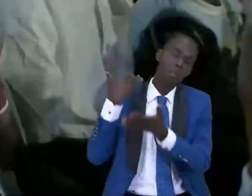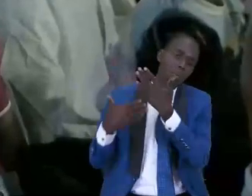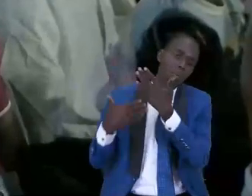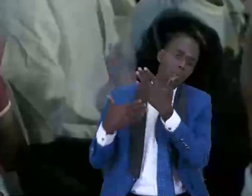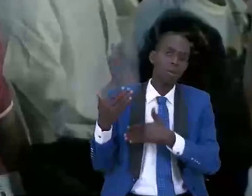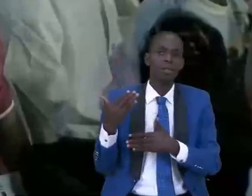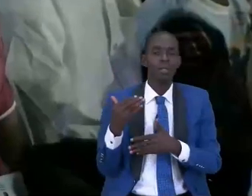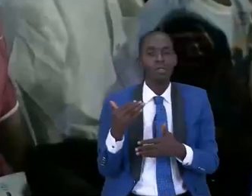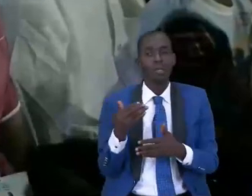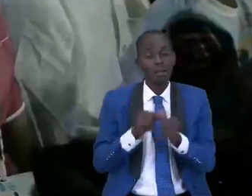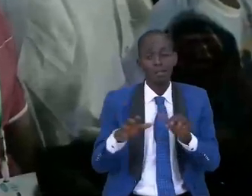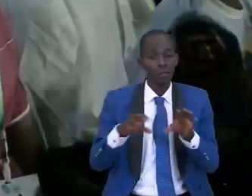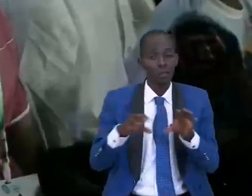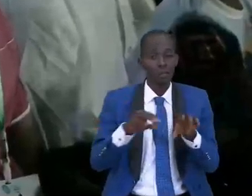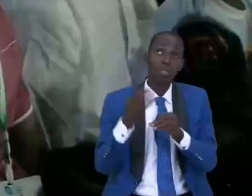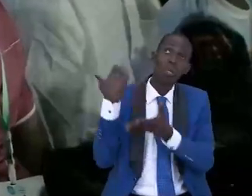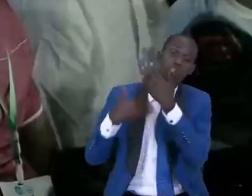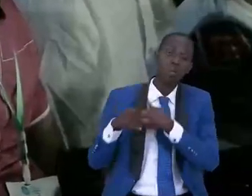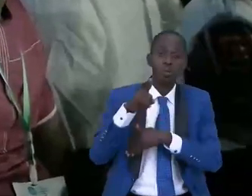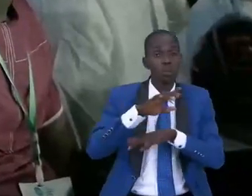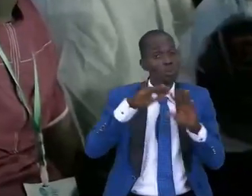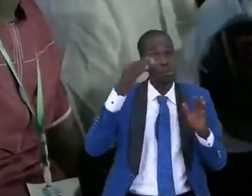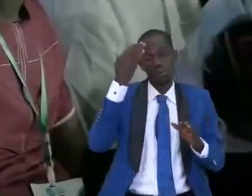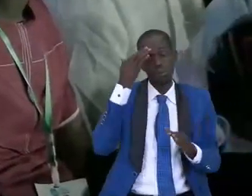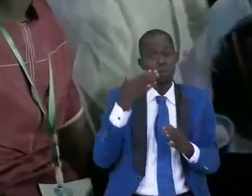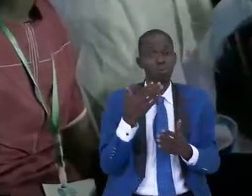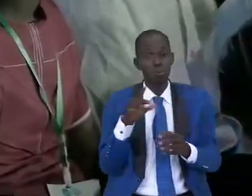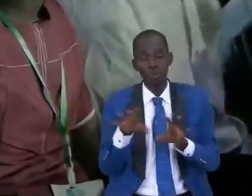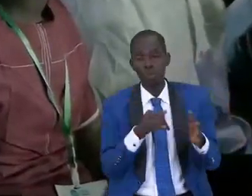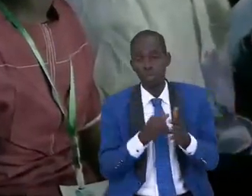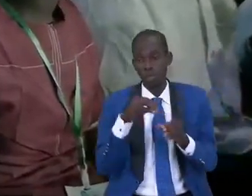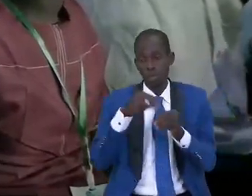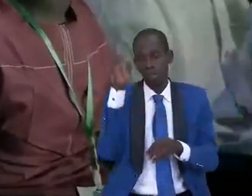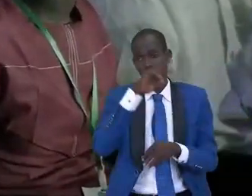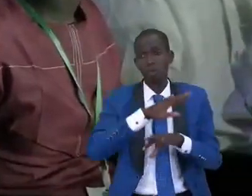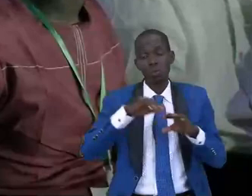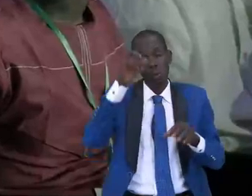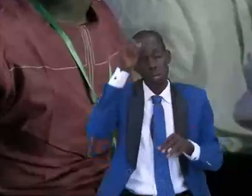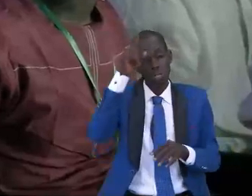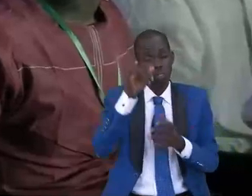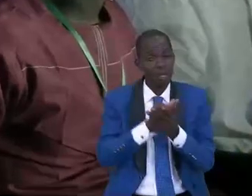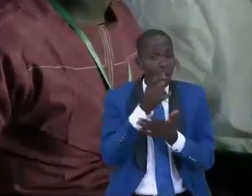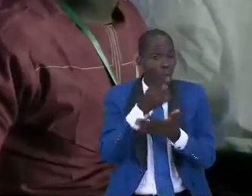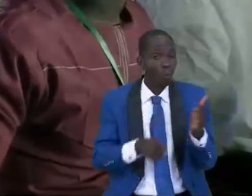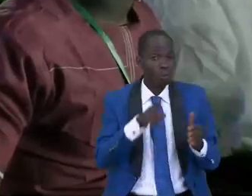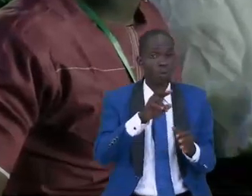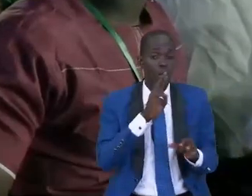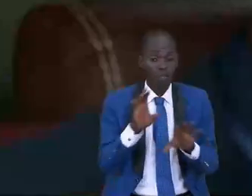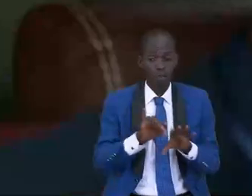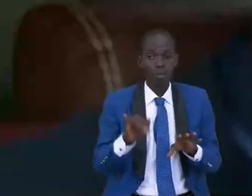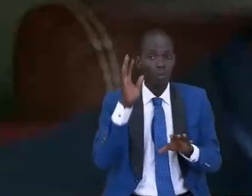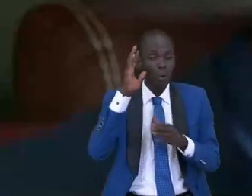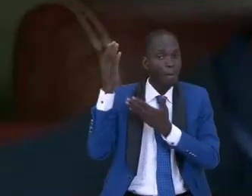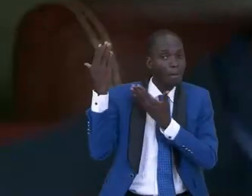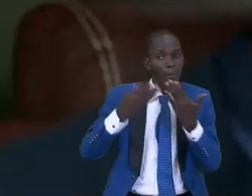tout ce que tu as fait dans le passé, tu l'as fait par ignorance, tu n'as pas compris que ce que